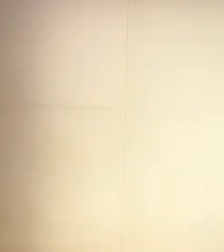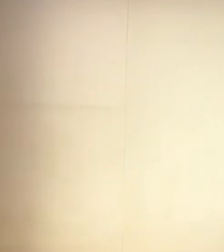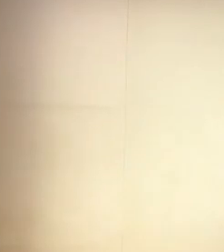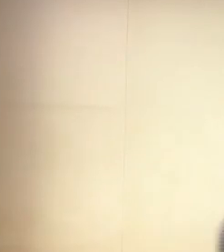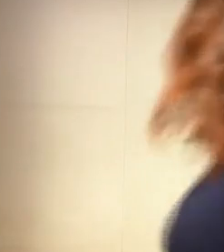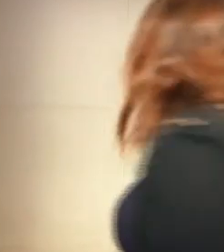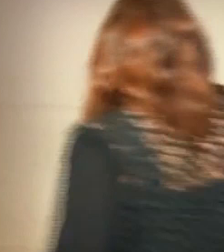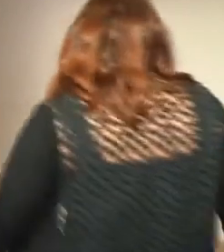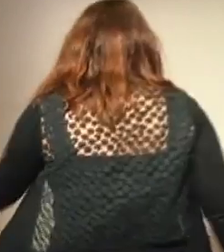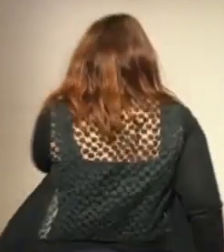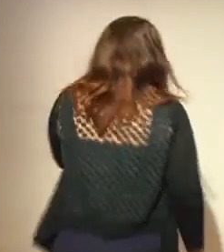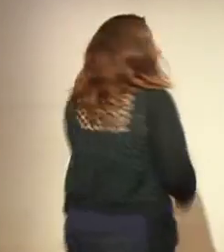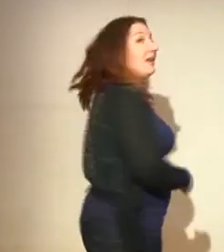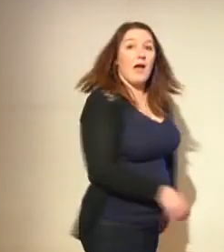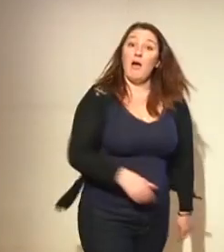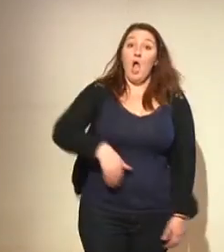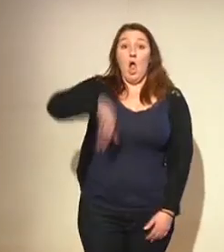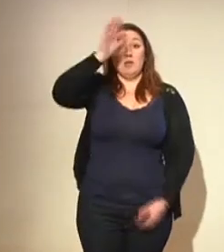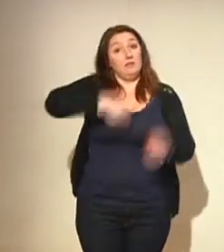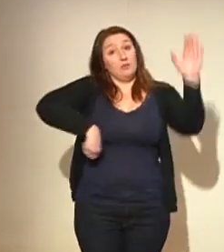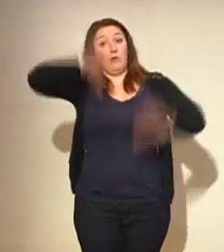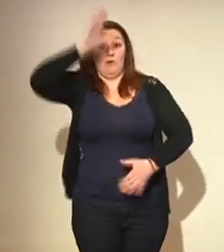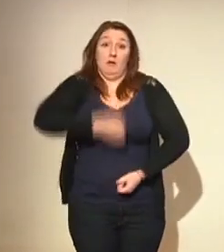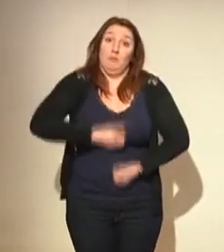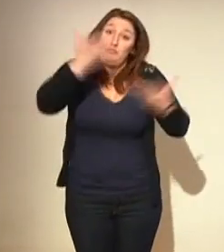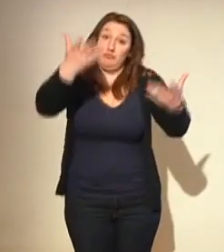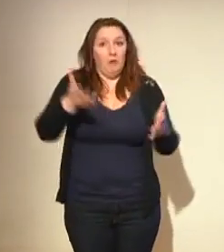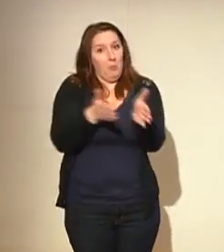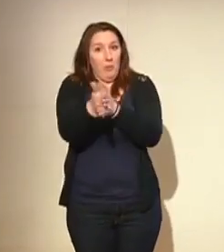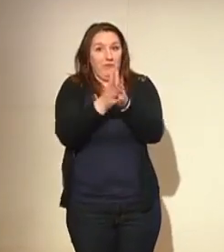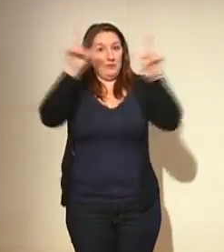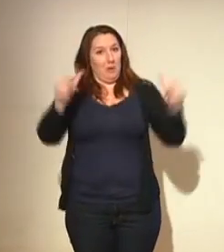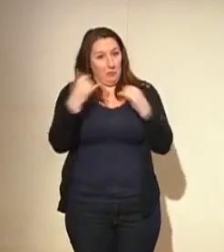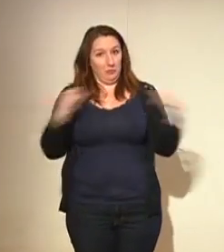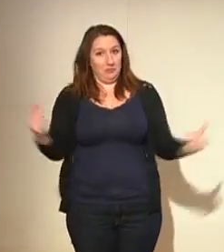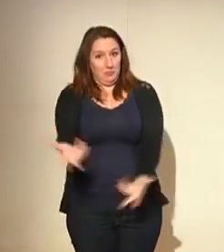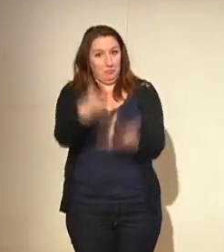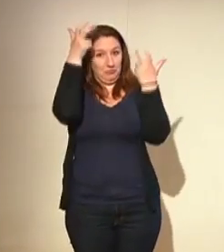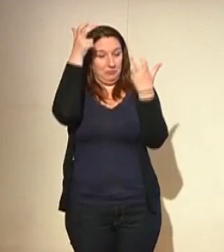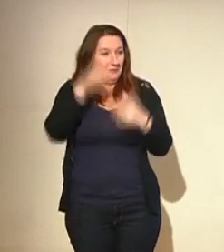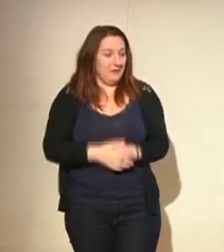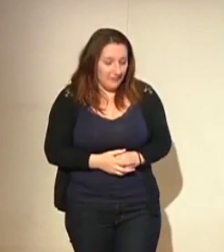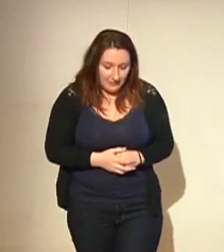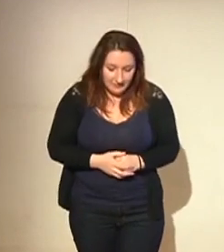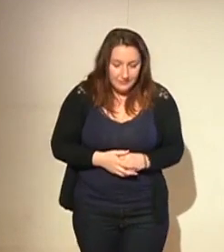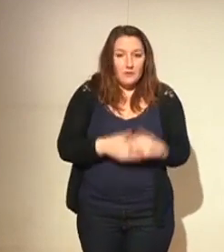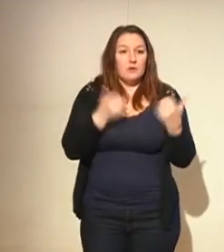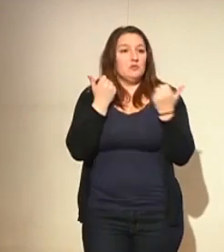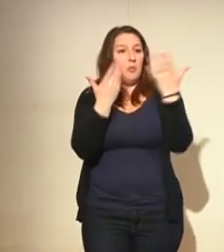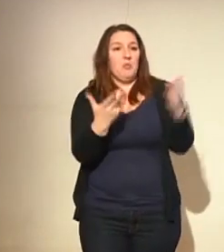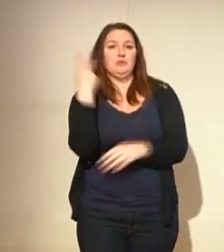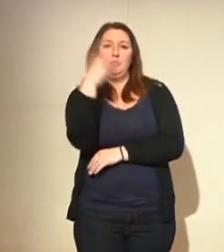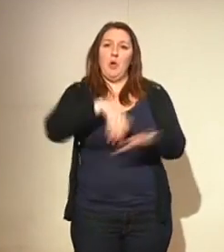motivés et donc je soumets au vote la proposition de la la candidature de Monsieur